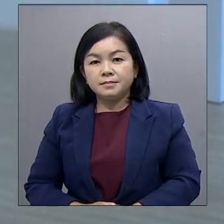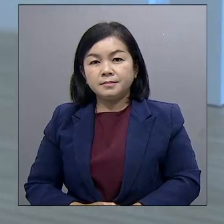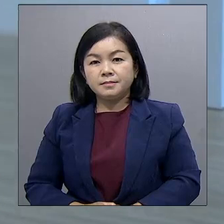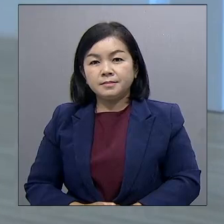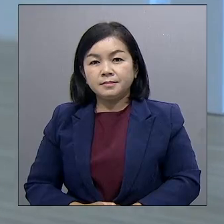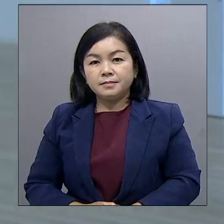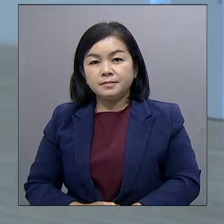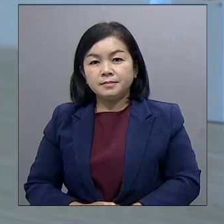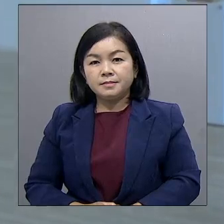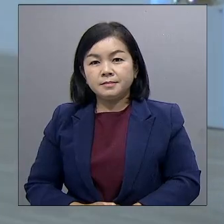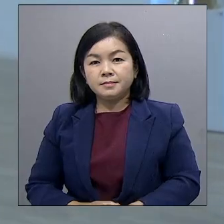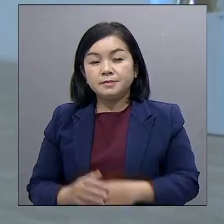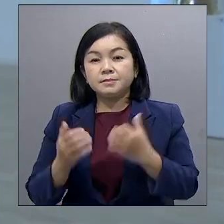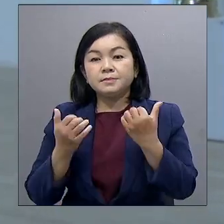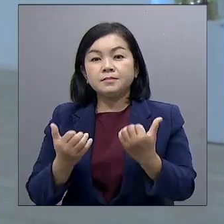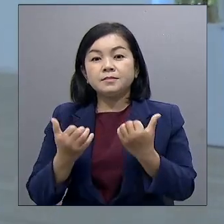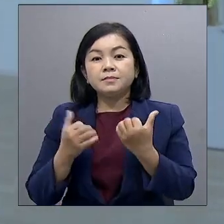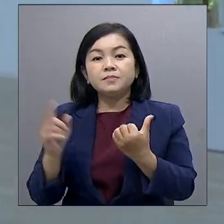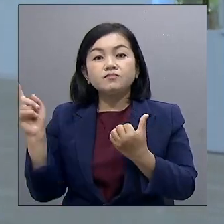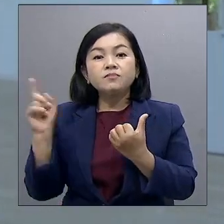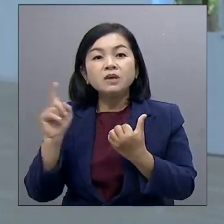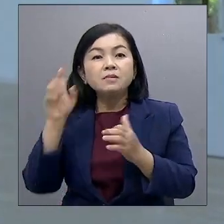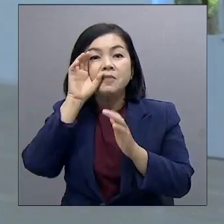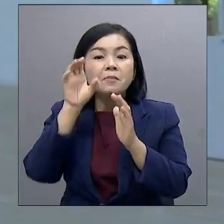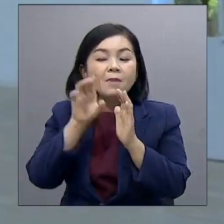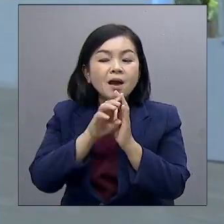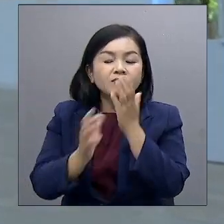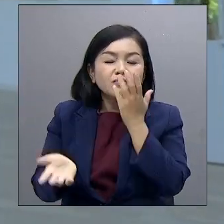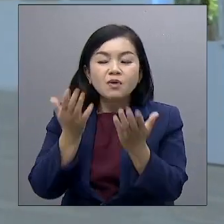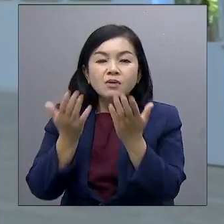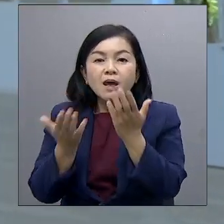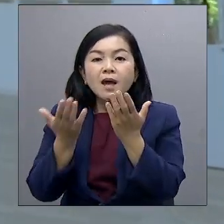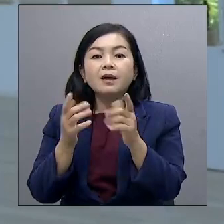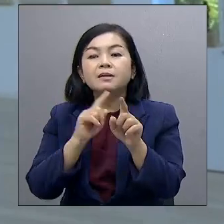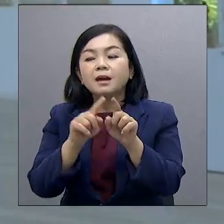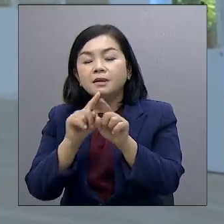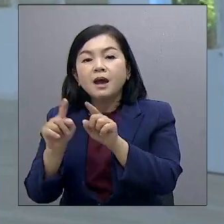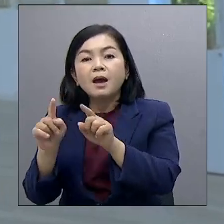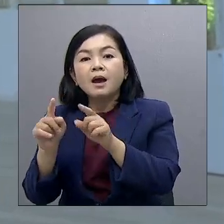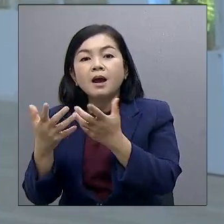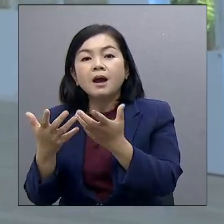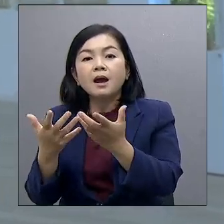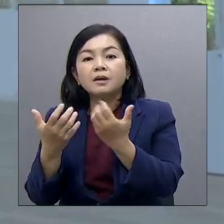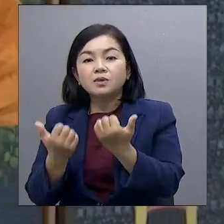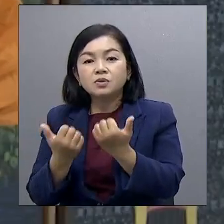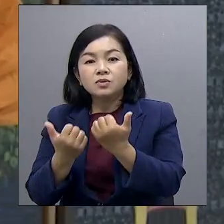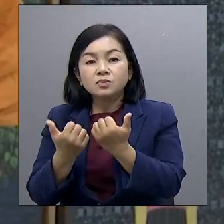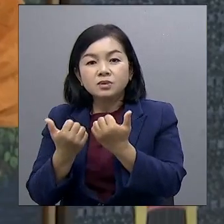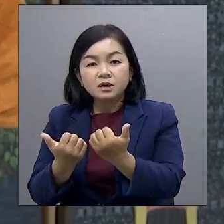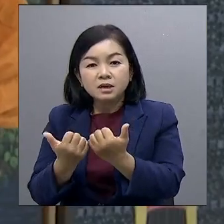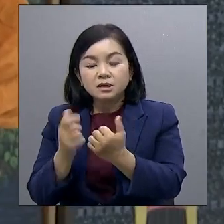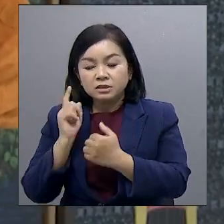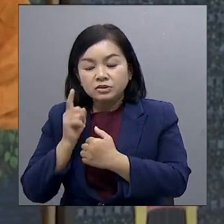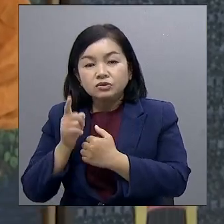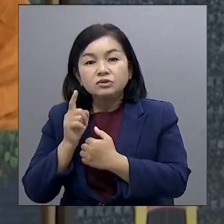จริงๆแล้วงานในครั้งนี้เราสื่อสารเป็น 3หัวข้อใหญ่ๆด้วยกันเนาะก็คือเรื่องของความจริงความงามแล้วก็ความรักความจริง